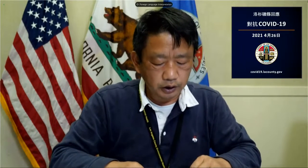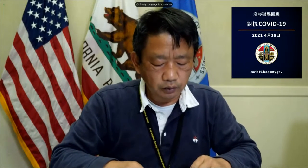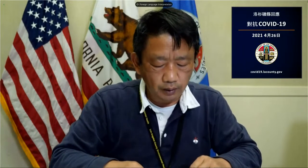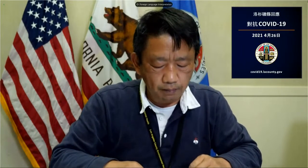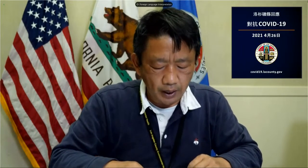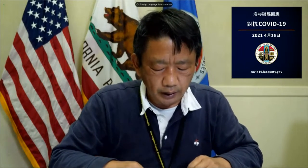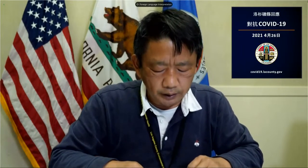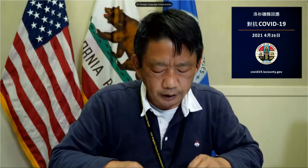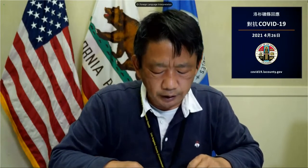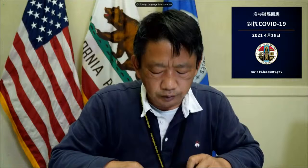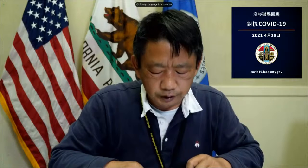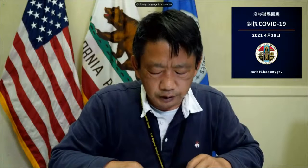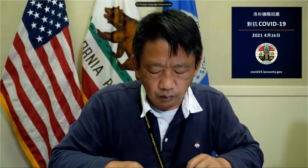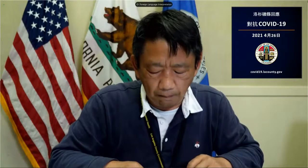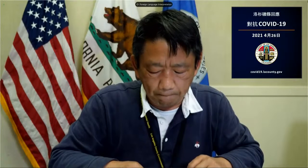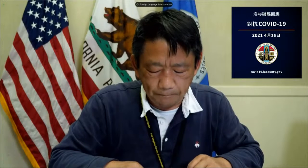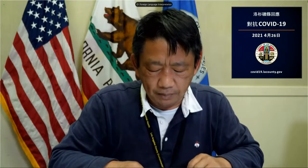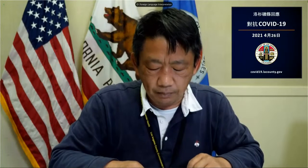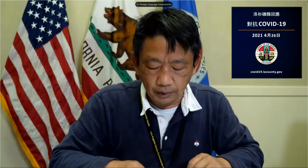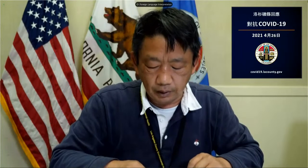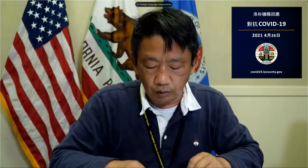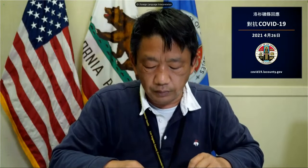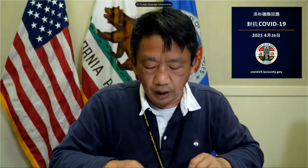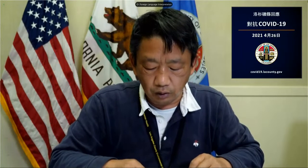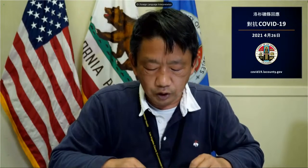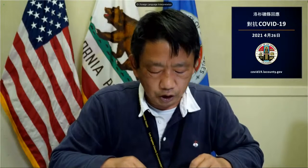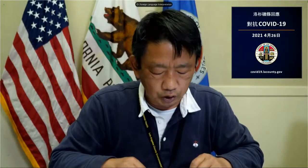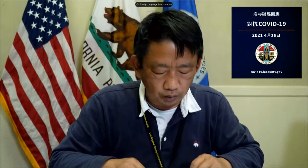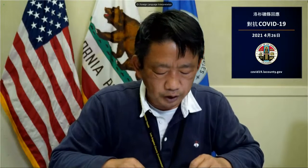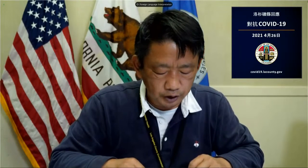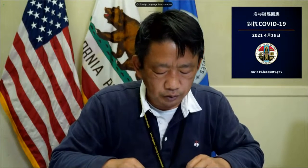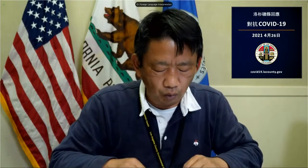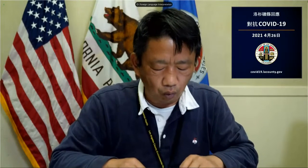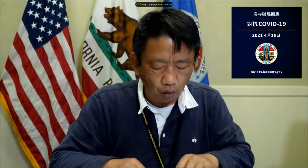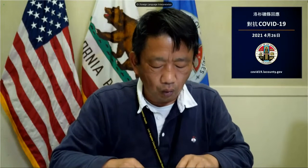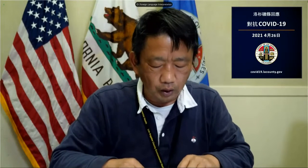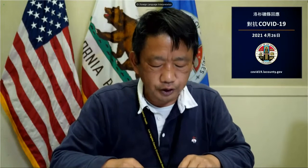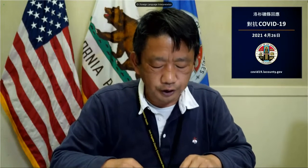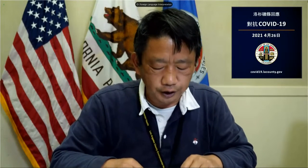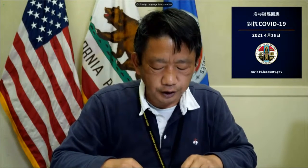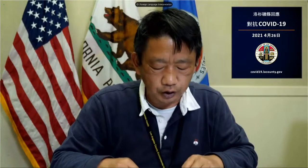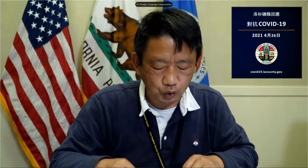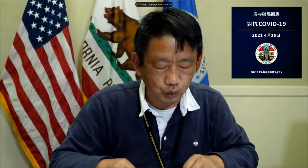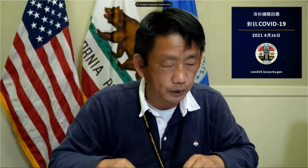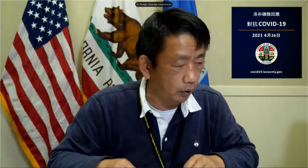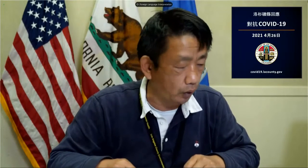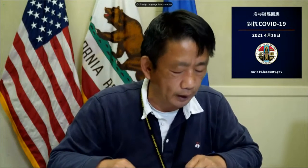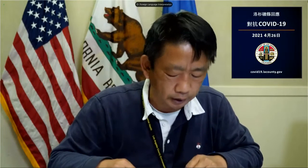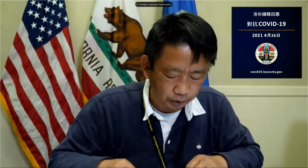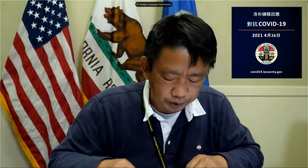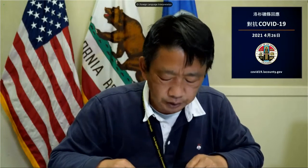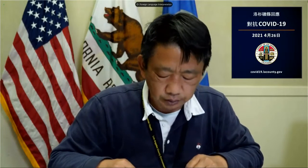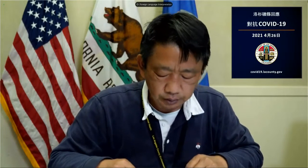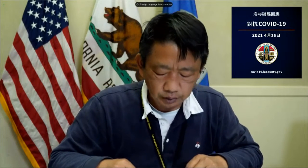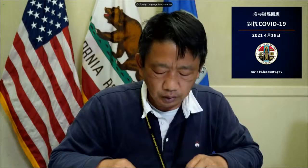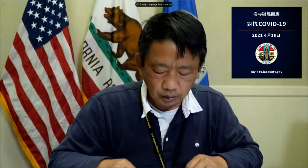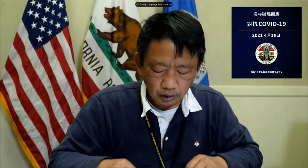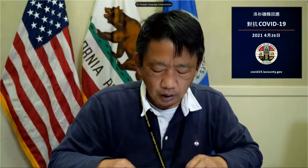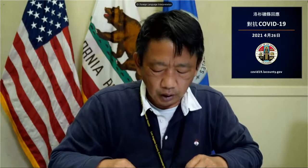这就是为每个人提供新冠疫苗是我们进入黄色梯层最快的途